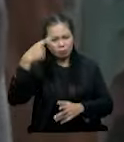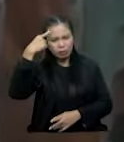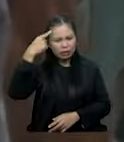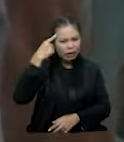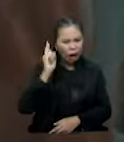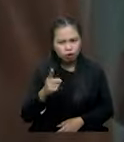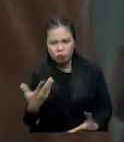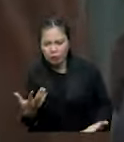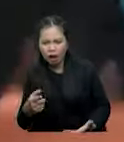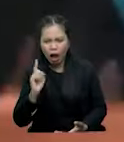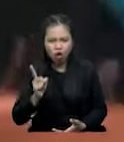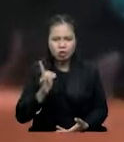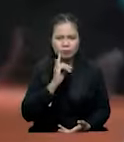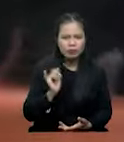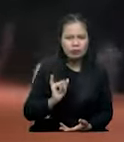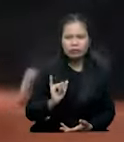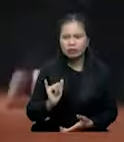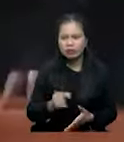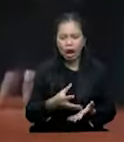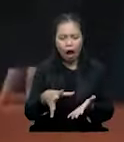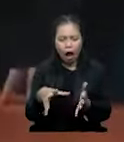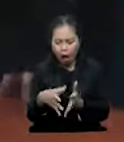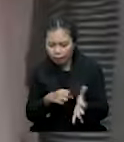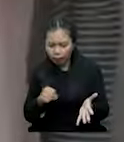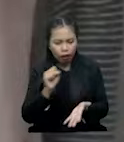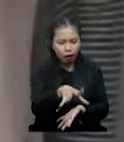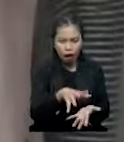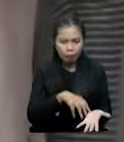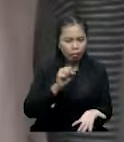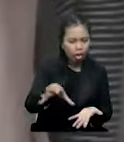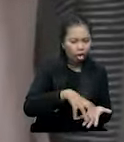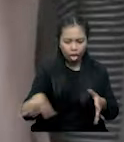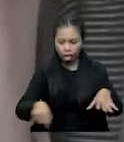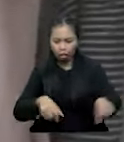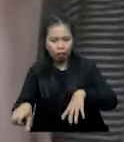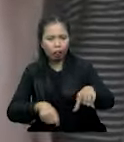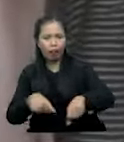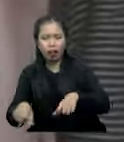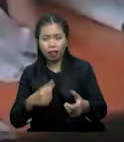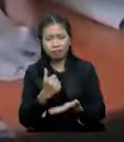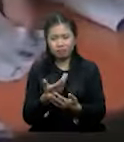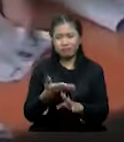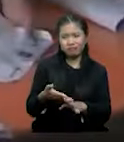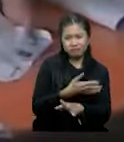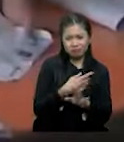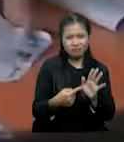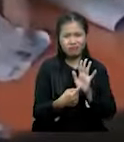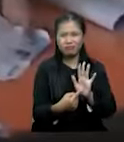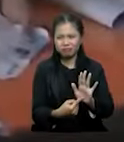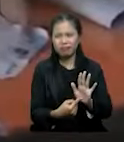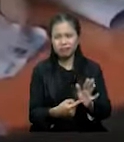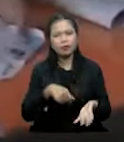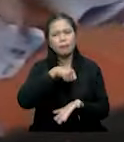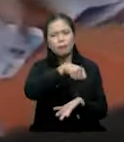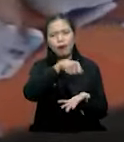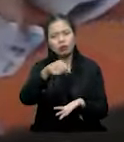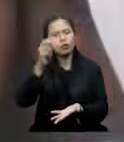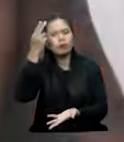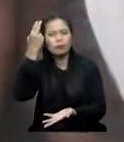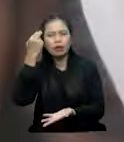harus merealokasi anggaran. Sebelumnya, sejumlah pihak menilai gelontoran dana bansos oleh pemerintah